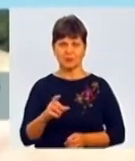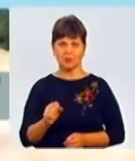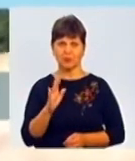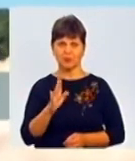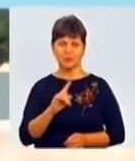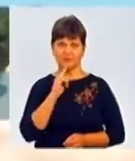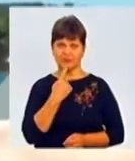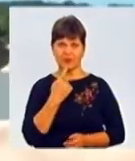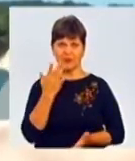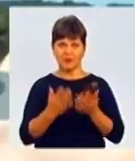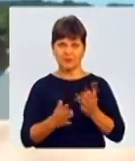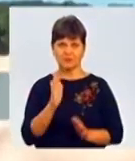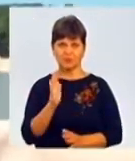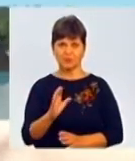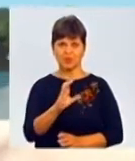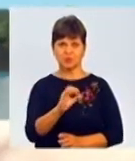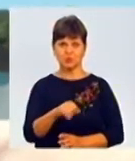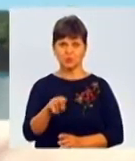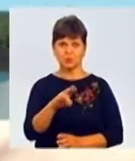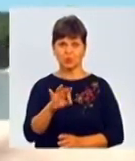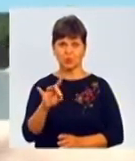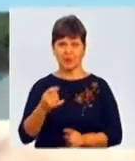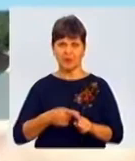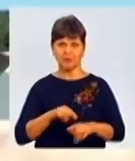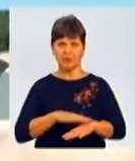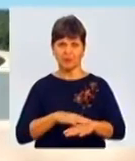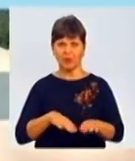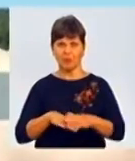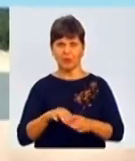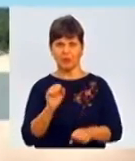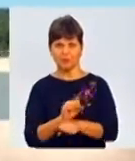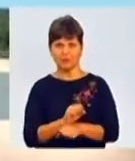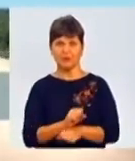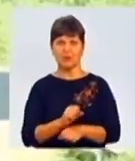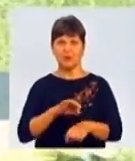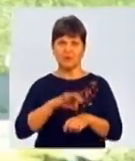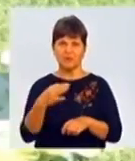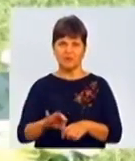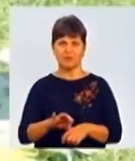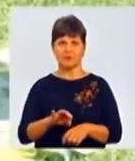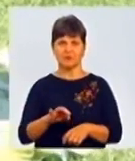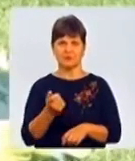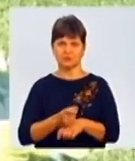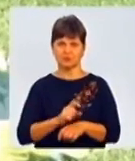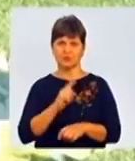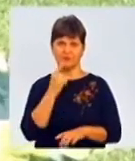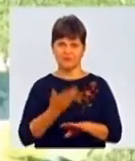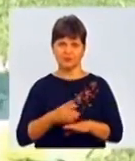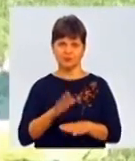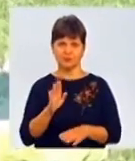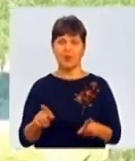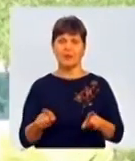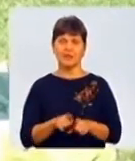для мене буде дуже важко, ну, виплити, бо дуже болі сильні. Такі профілактичні заходи